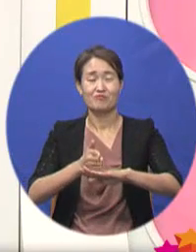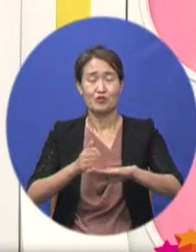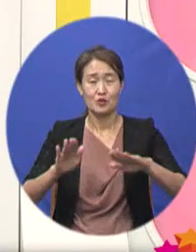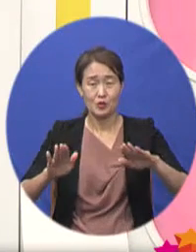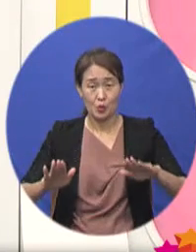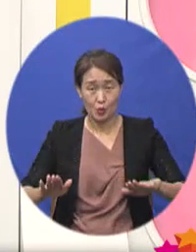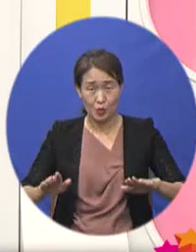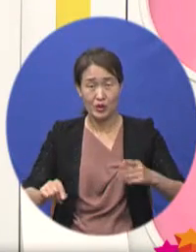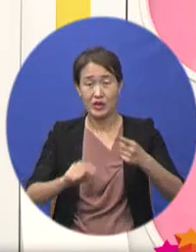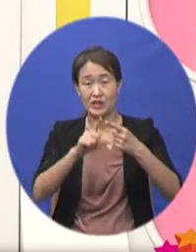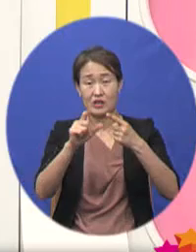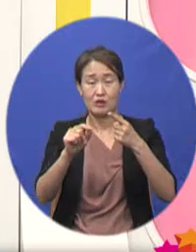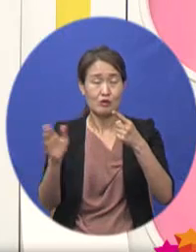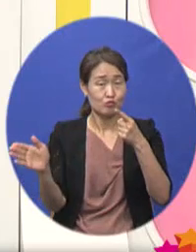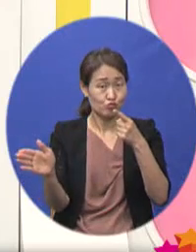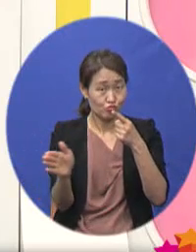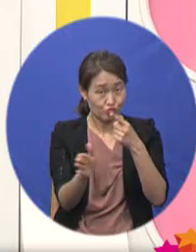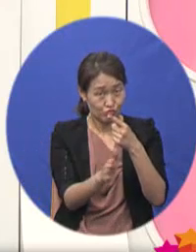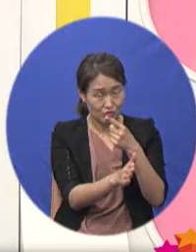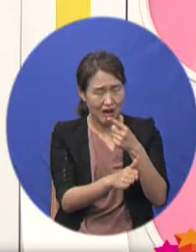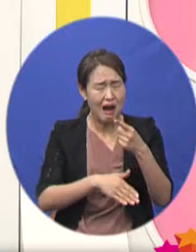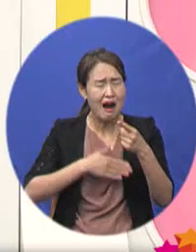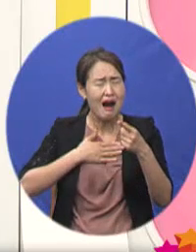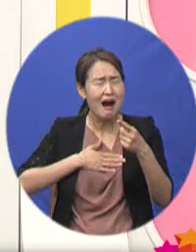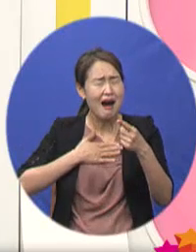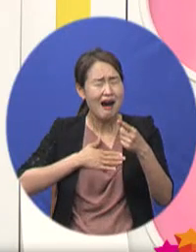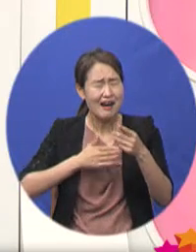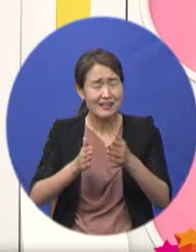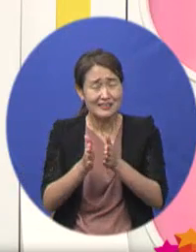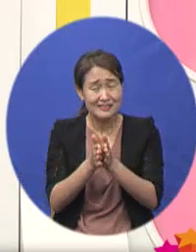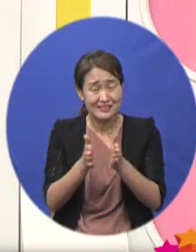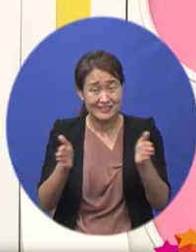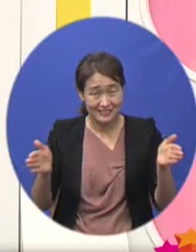1월 달부터서. 네. 네. 알아가지고. 아.